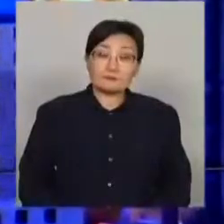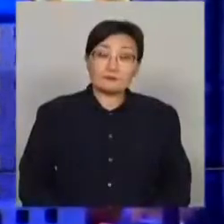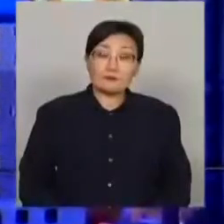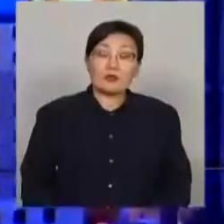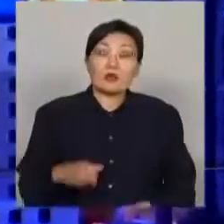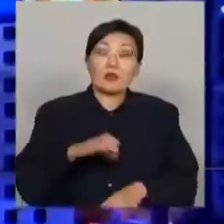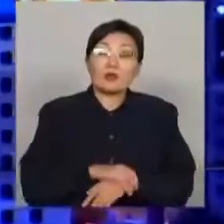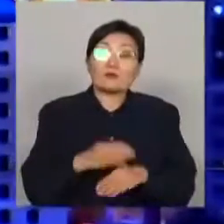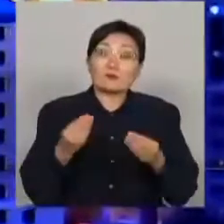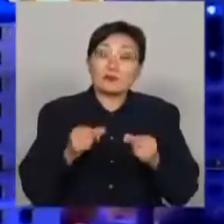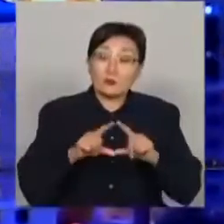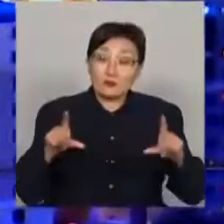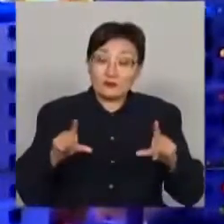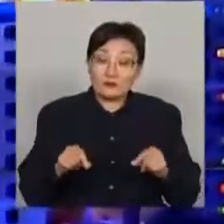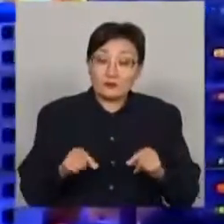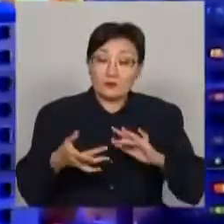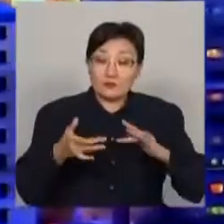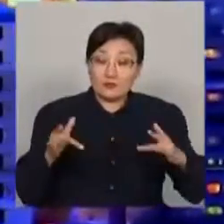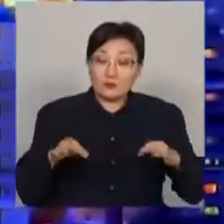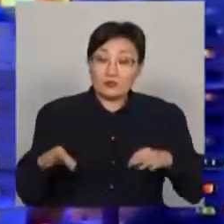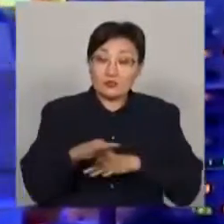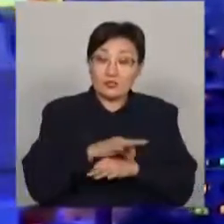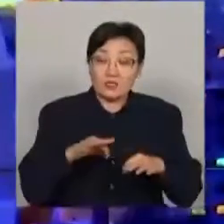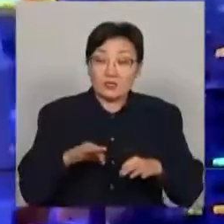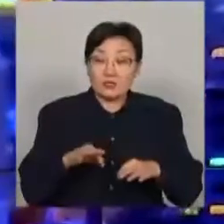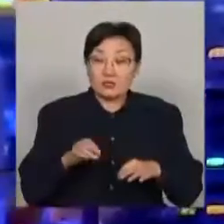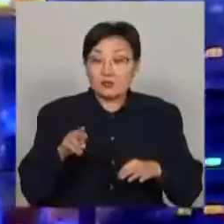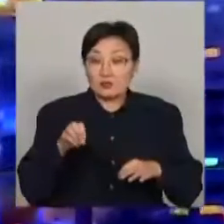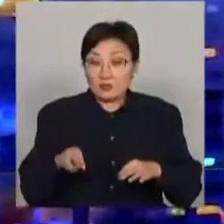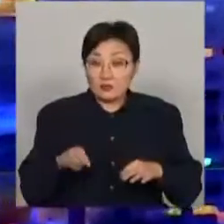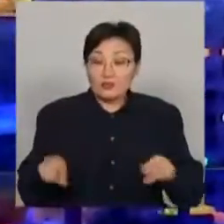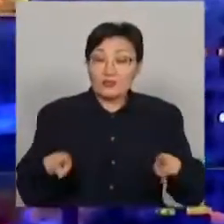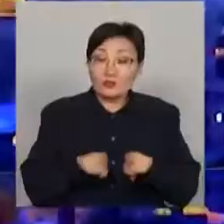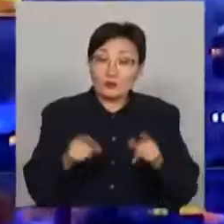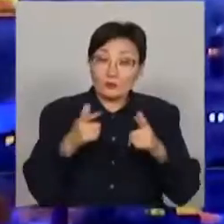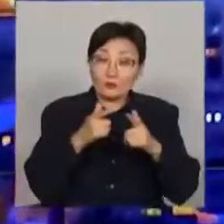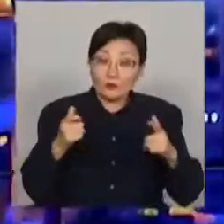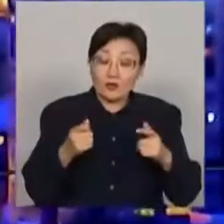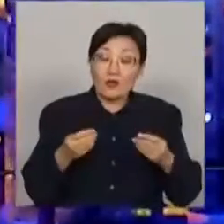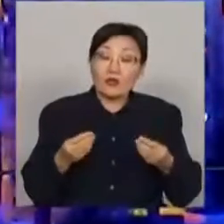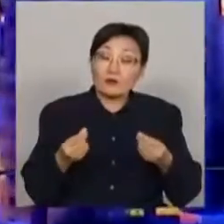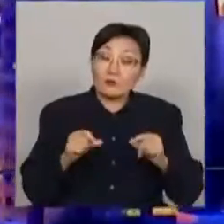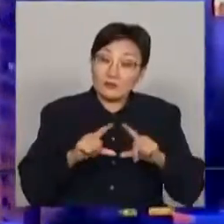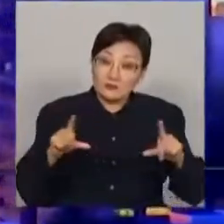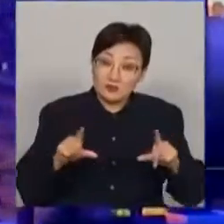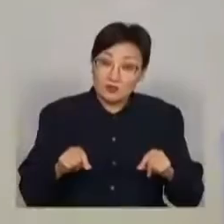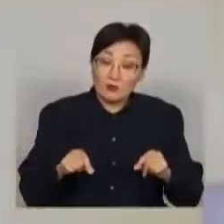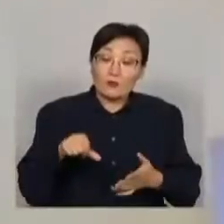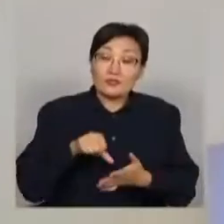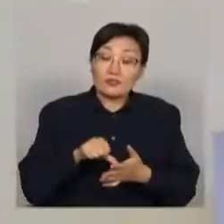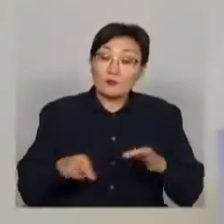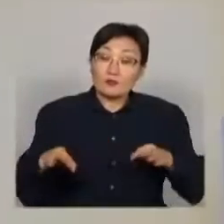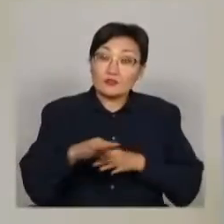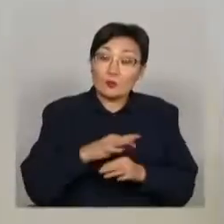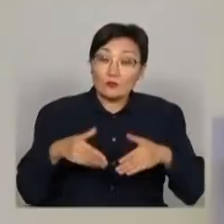Признаки финпирамиды выявили в интернет-проекте TaskCat, так сообщили в агентстве по финмониторингу. Представители